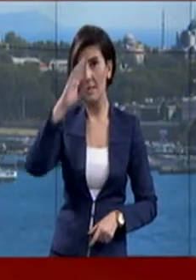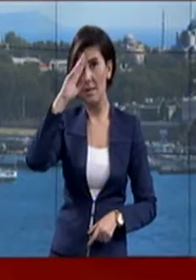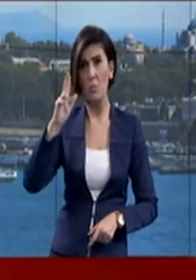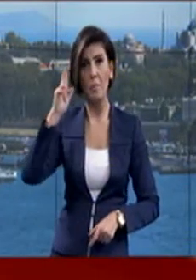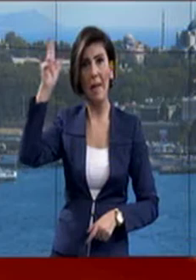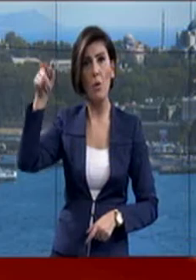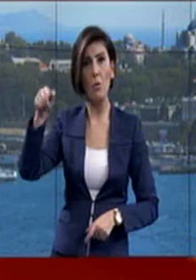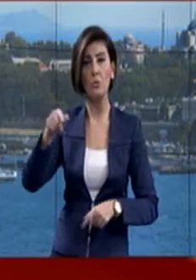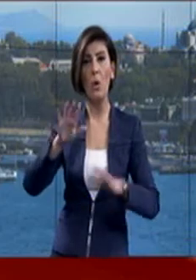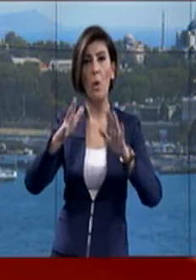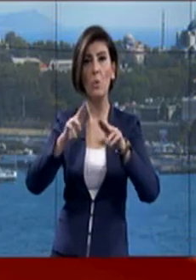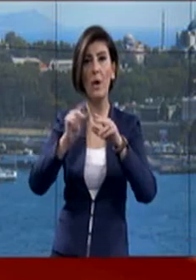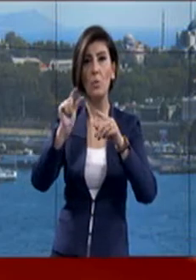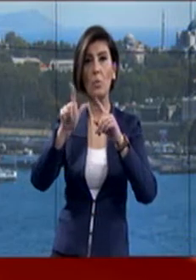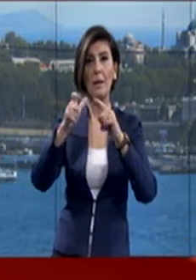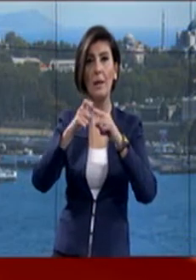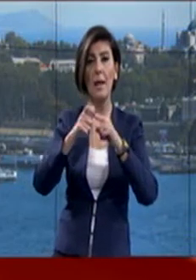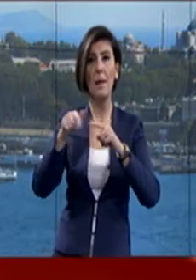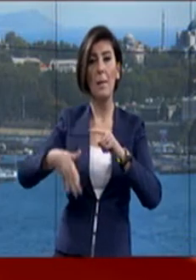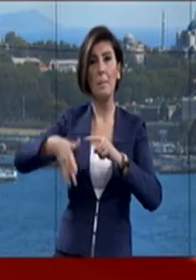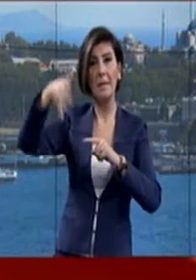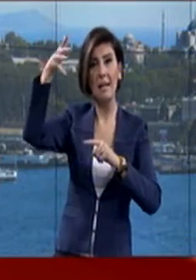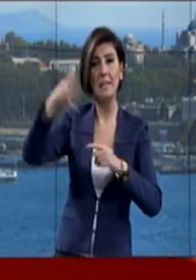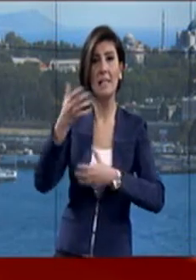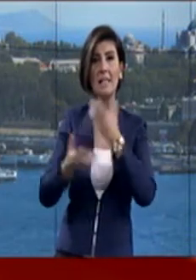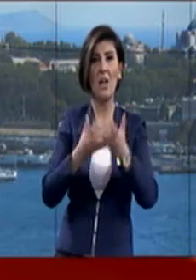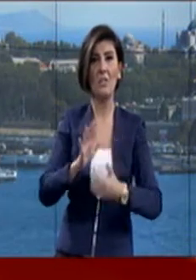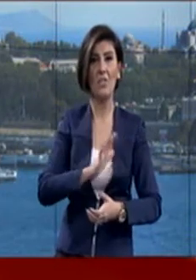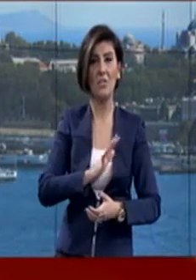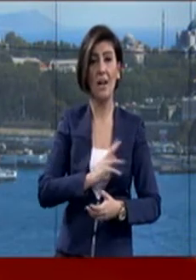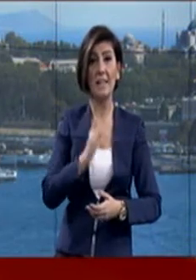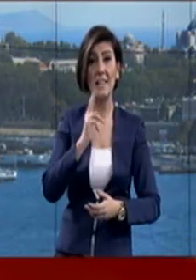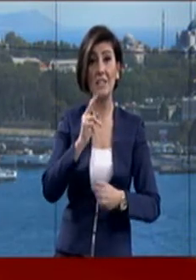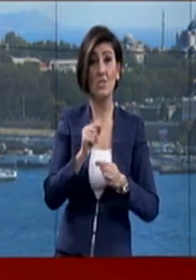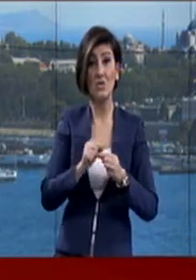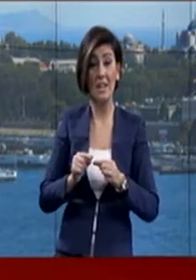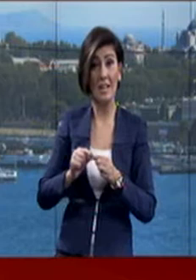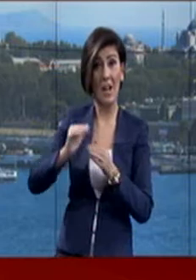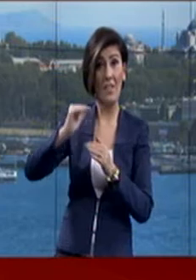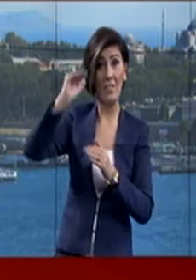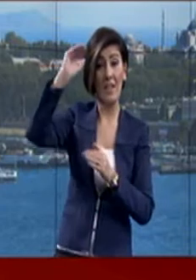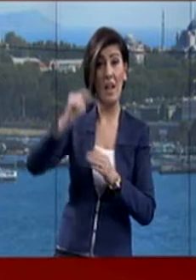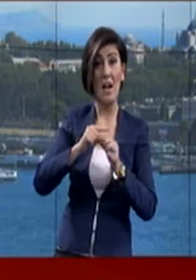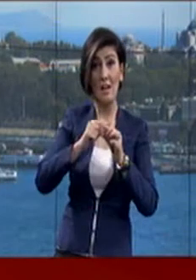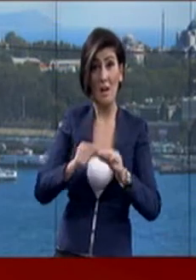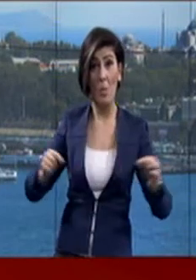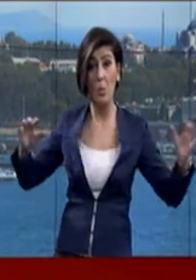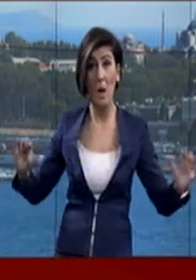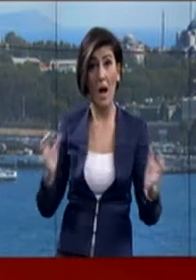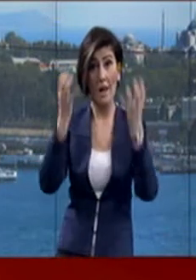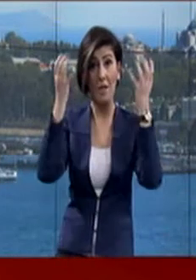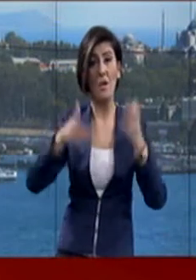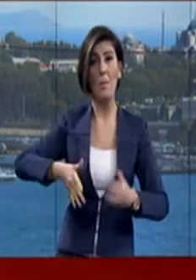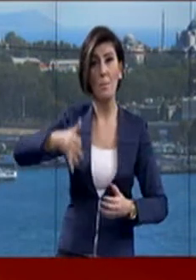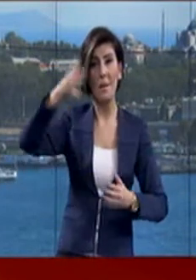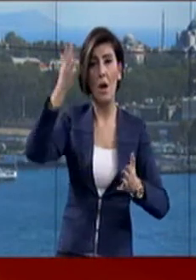İstanbul Beyoğlu'nda Oda Kule binasında yangın paniği yaşandı. 7. katta kabloların alev almasıyla binayı duman